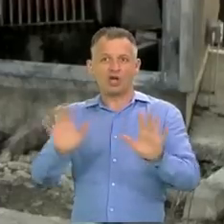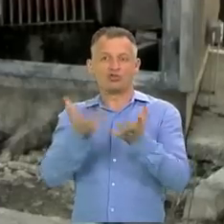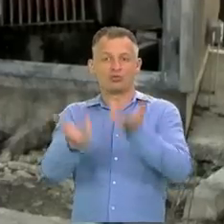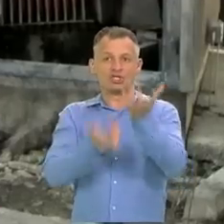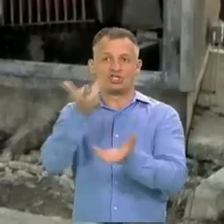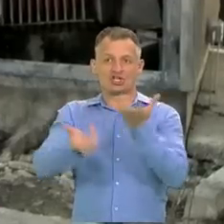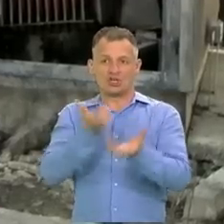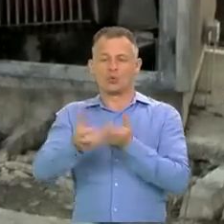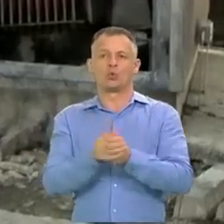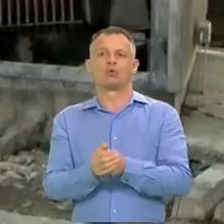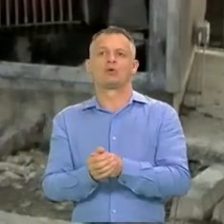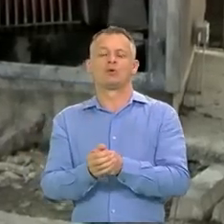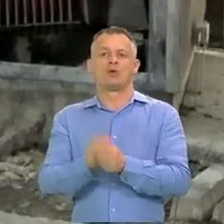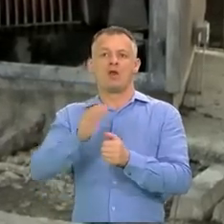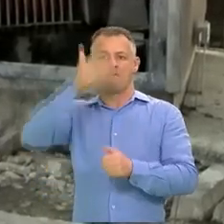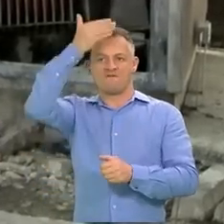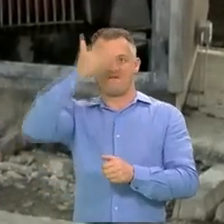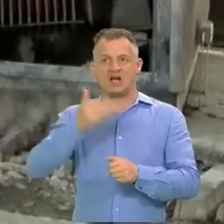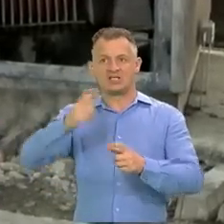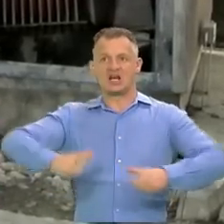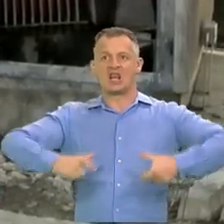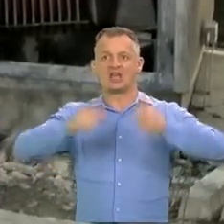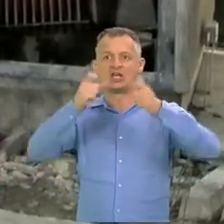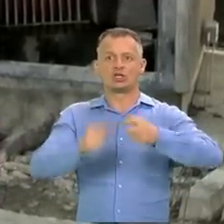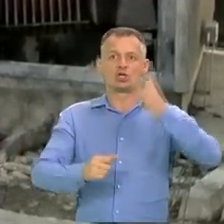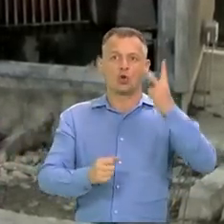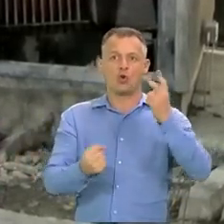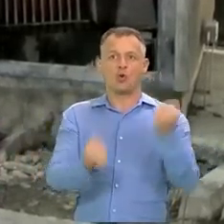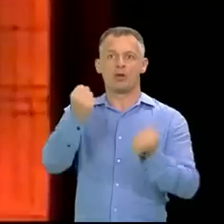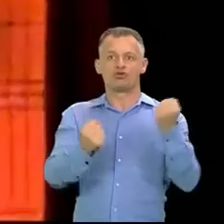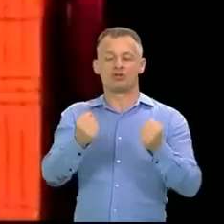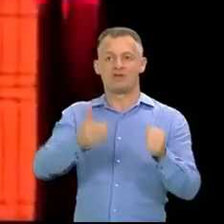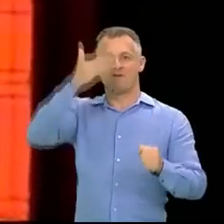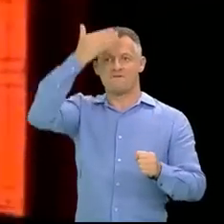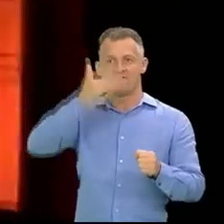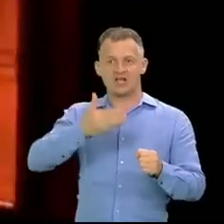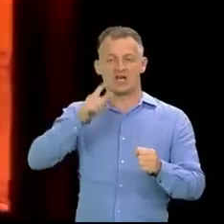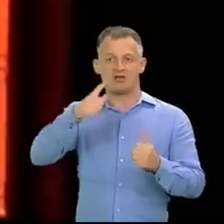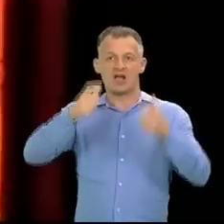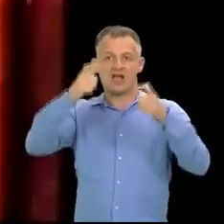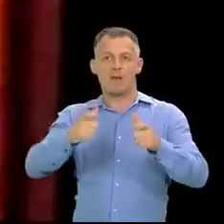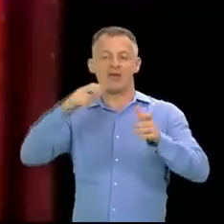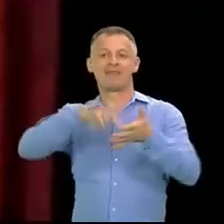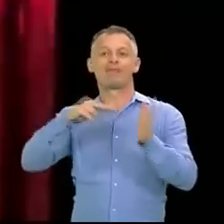extins rapid la fațada clădirii și la două mașini parcate în fața camerei tehnice.